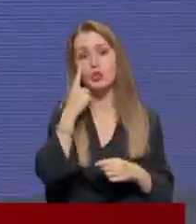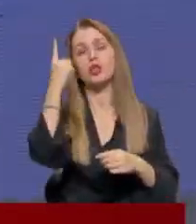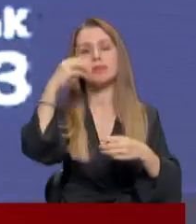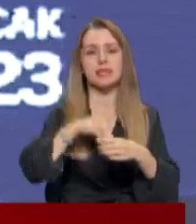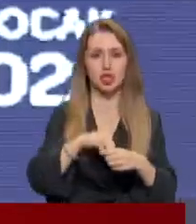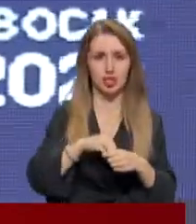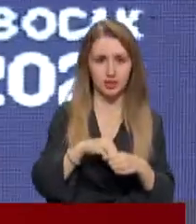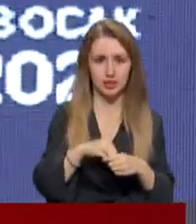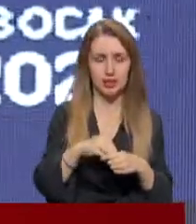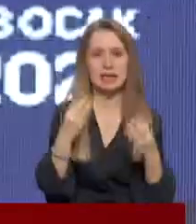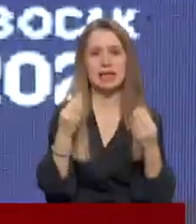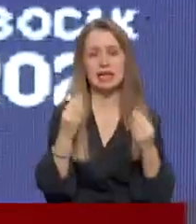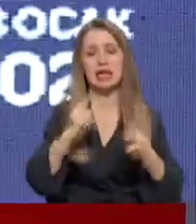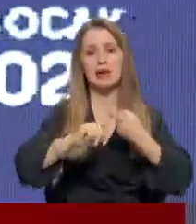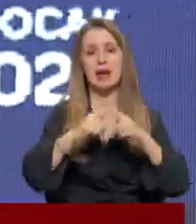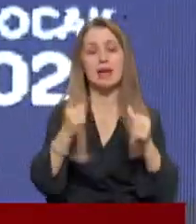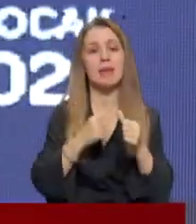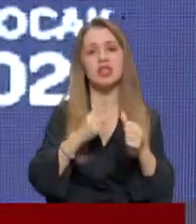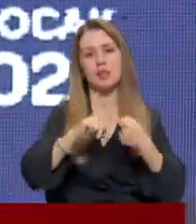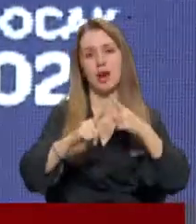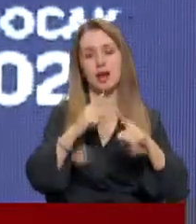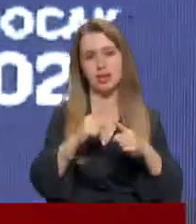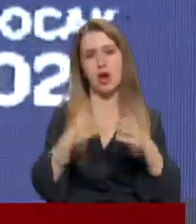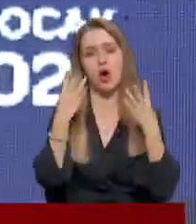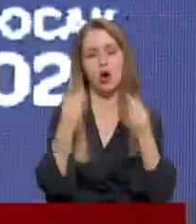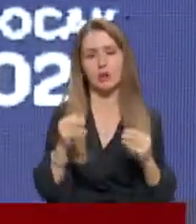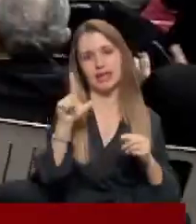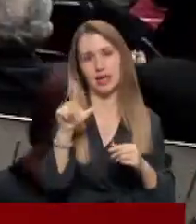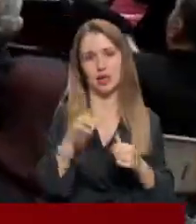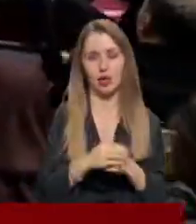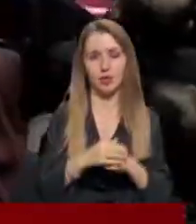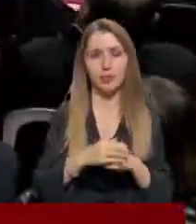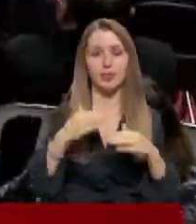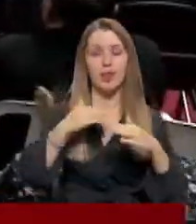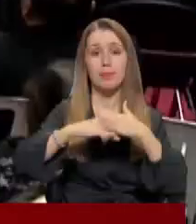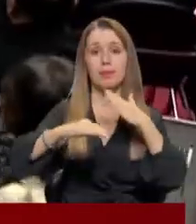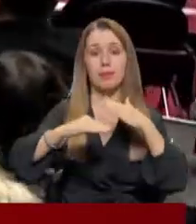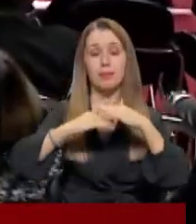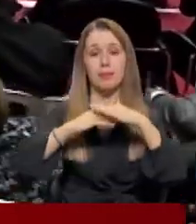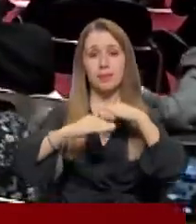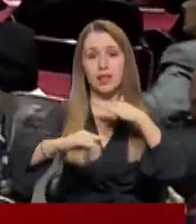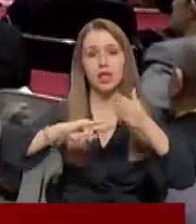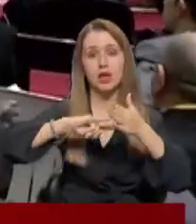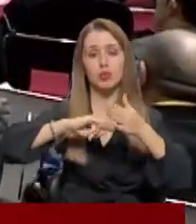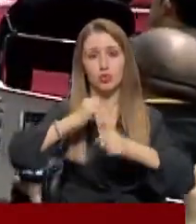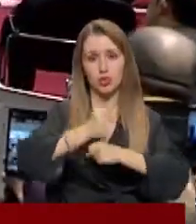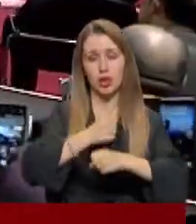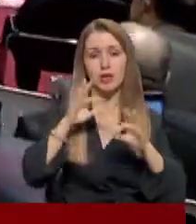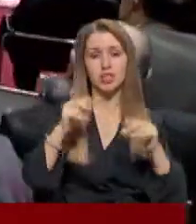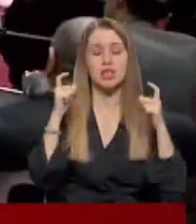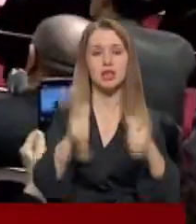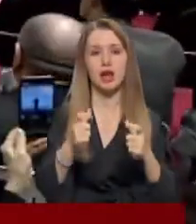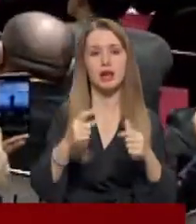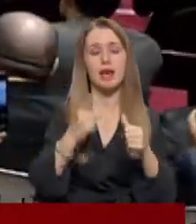Cumhuriyetimiz için İYİ Parti'nin birinci parti olması gerekiyor. Milli mücadelenin başladığı Samsun'da Atatürk için, Cumhuriyet